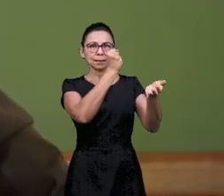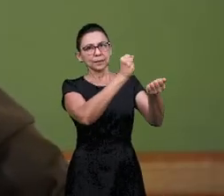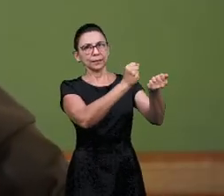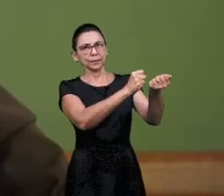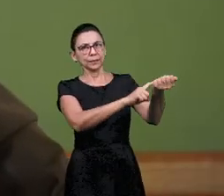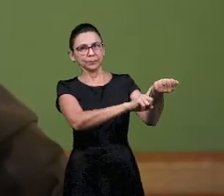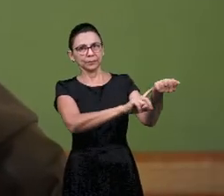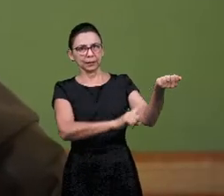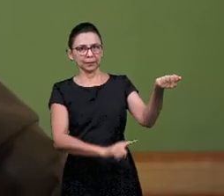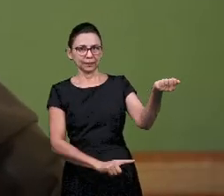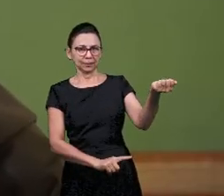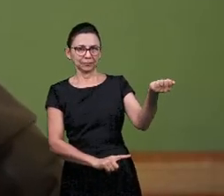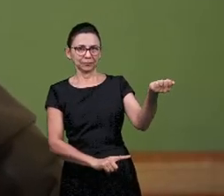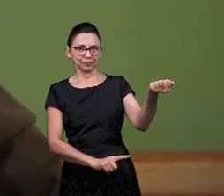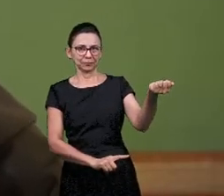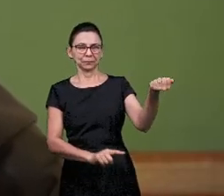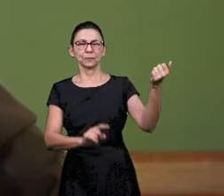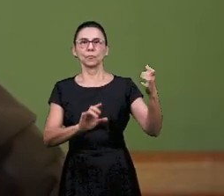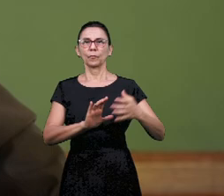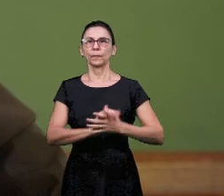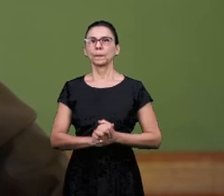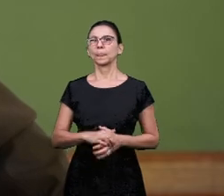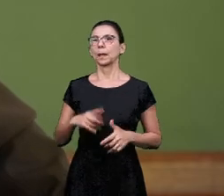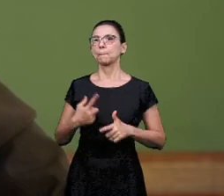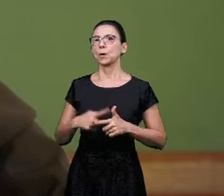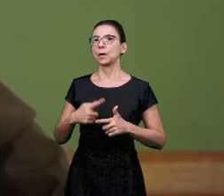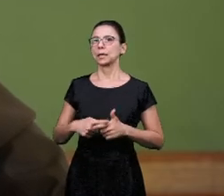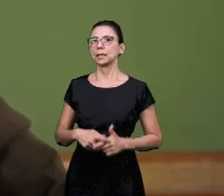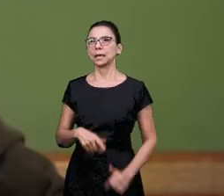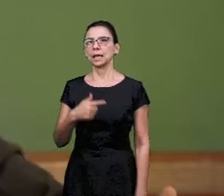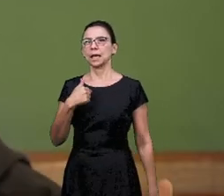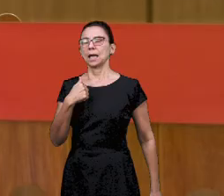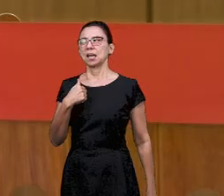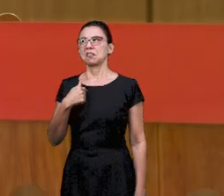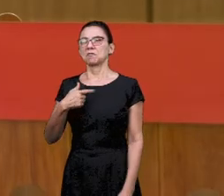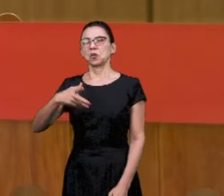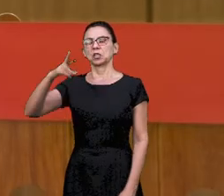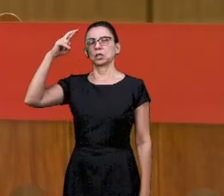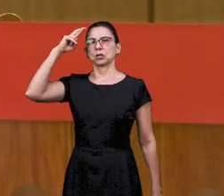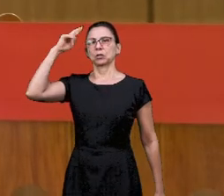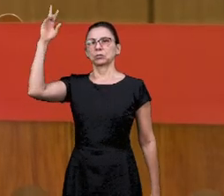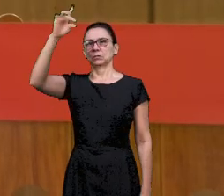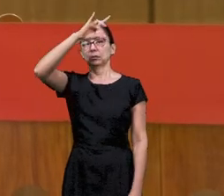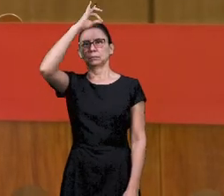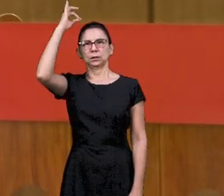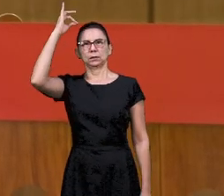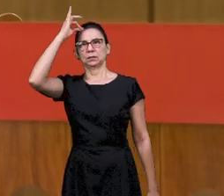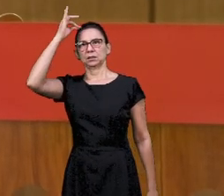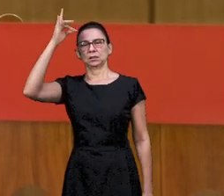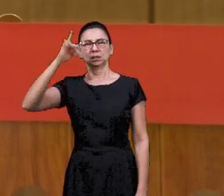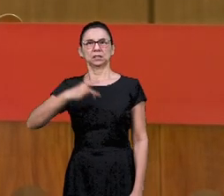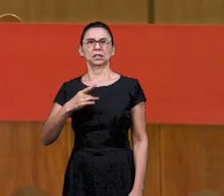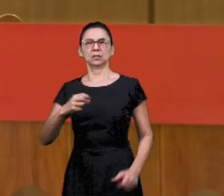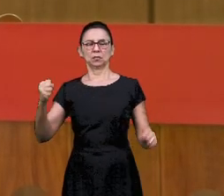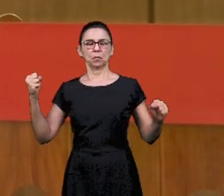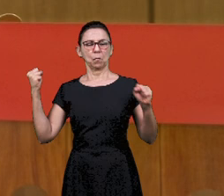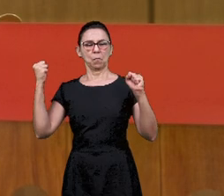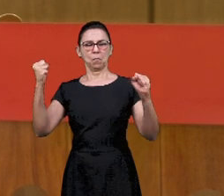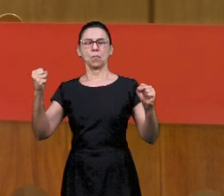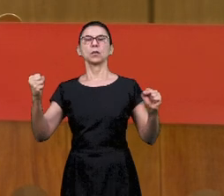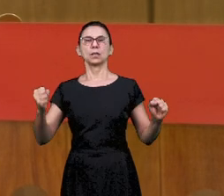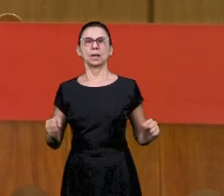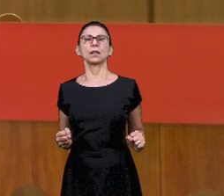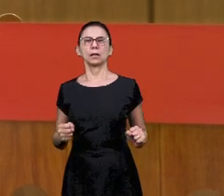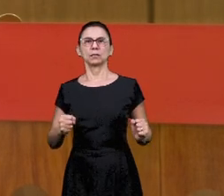dans le sang et il s'arrête. Il pense qu'il est le propriétaire du Saint-Esprit. Il pense qu'il peut détruire l'œuvre